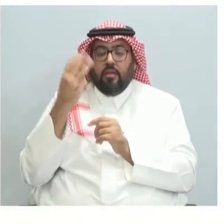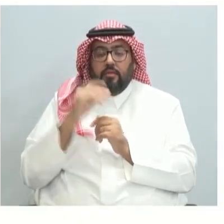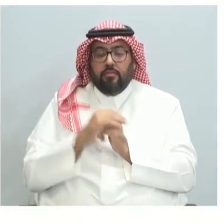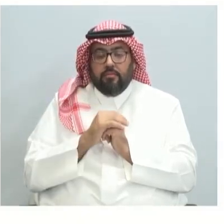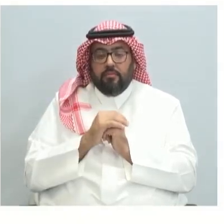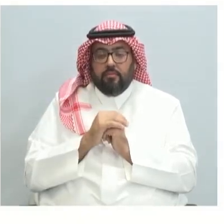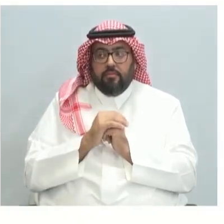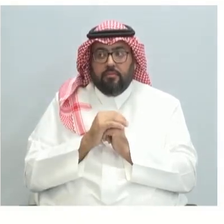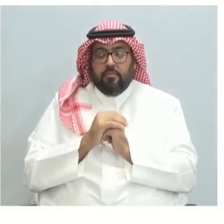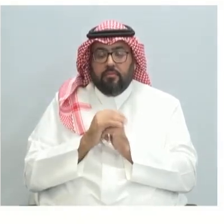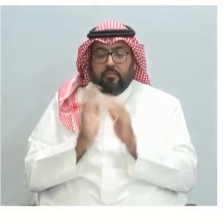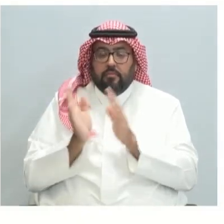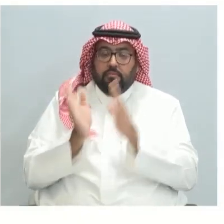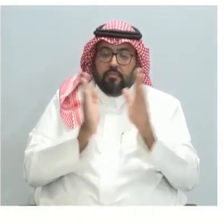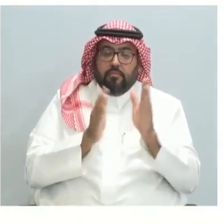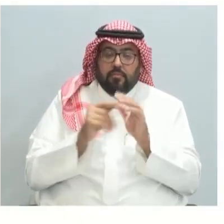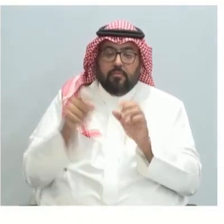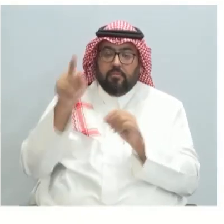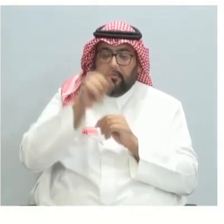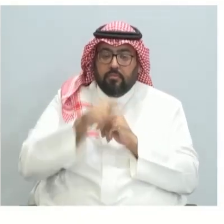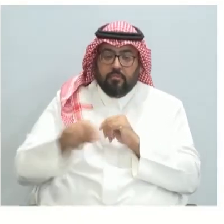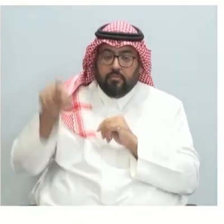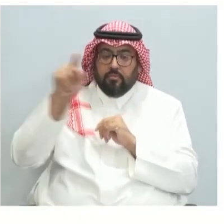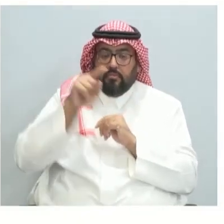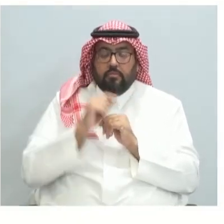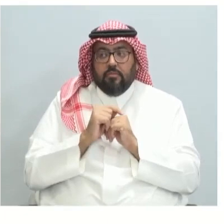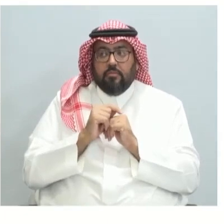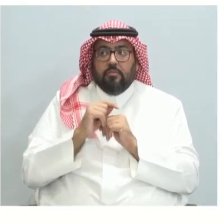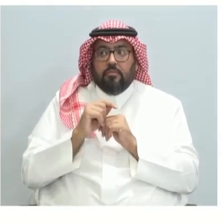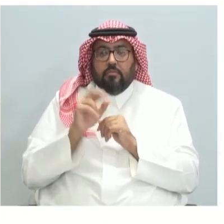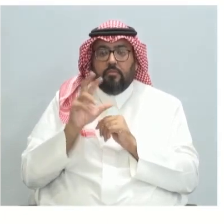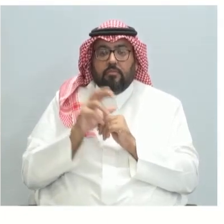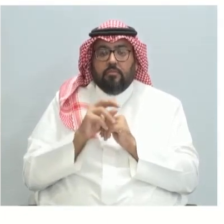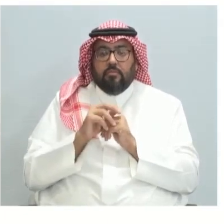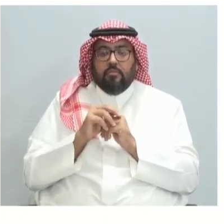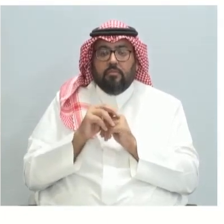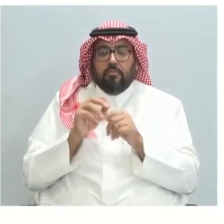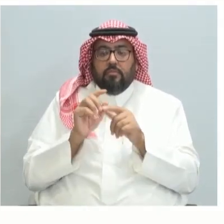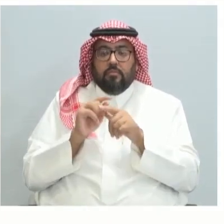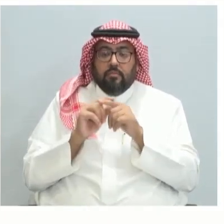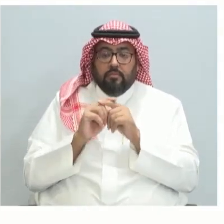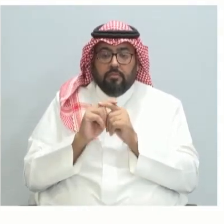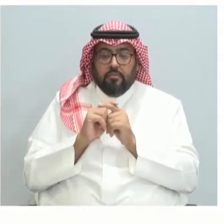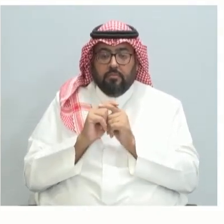اذا نقلنا هذه القطاعات الدائريه الى الدائره باستخدام المنقله